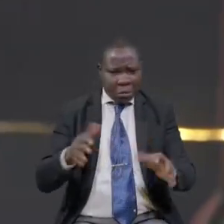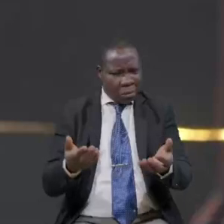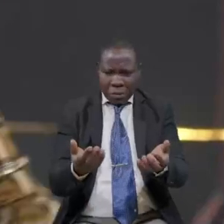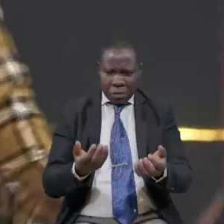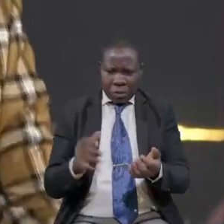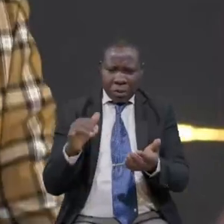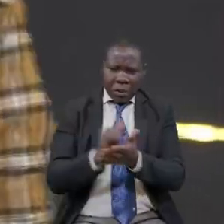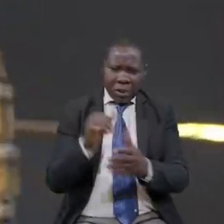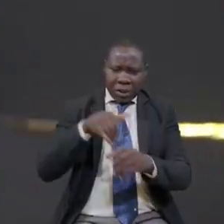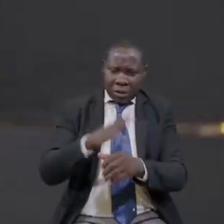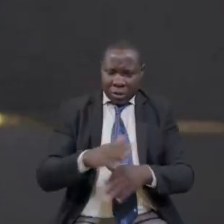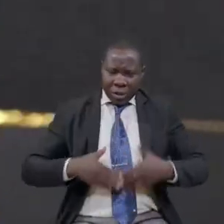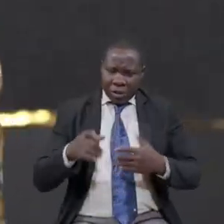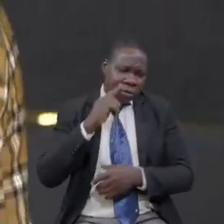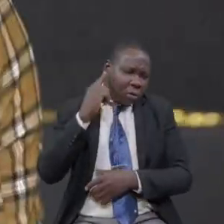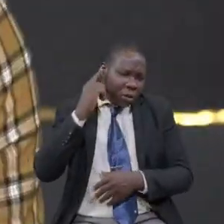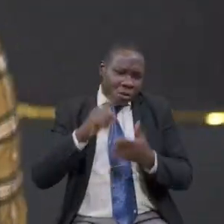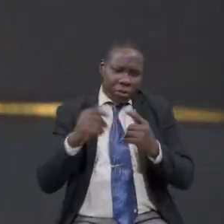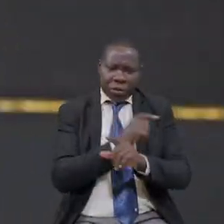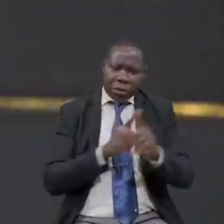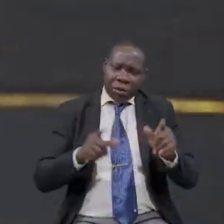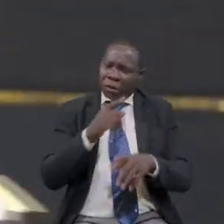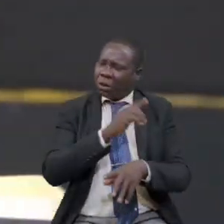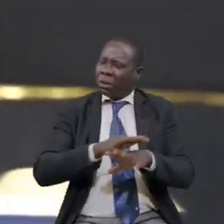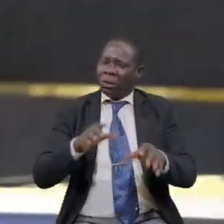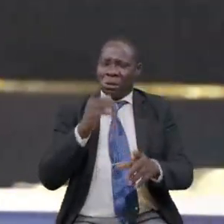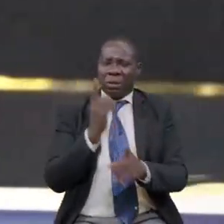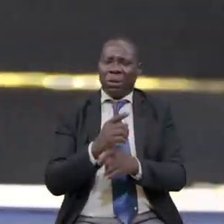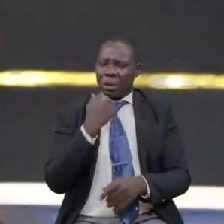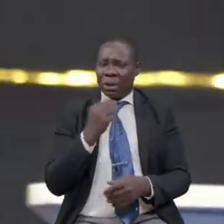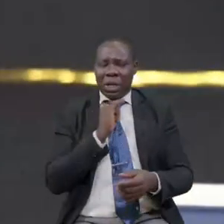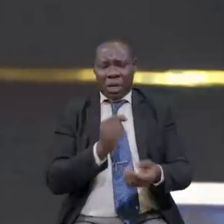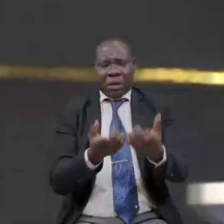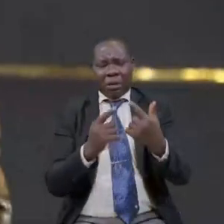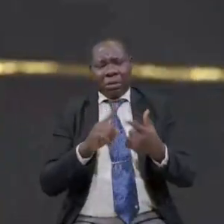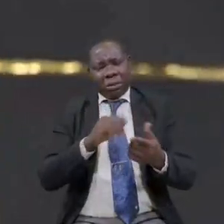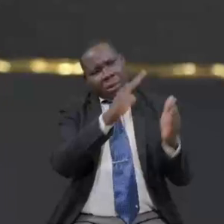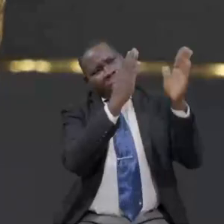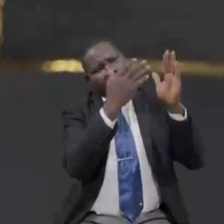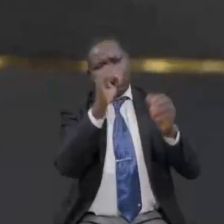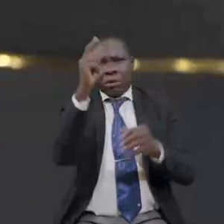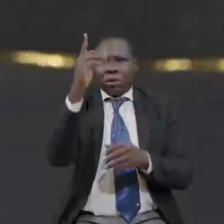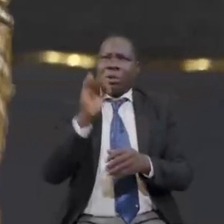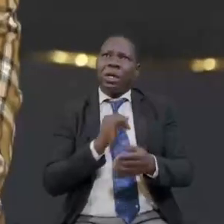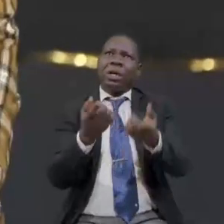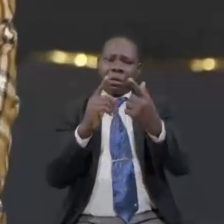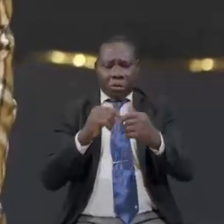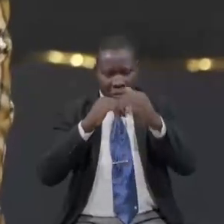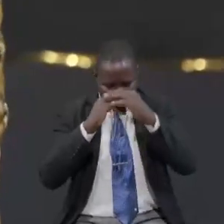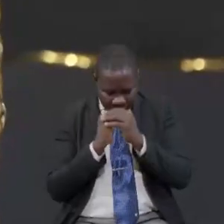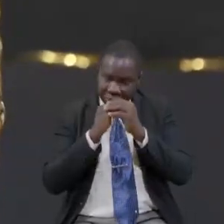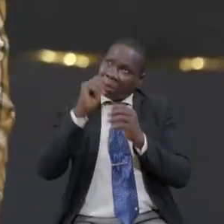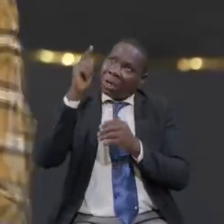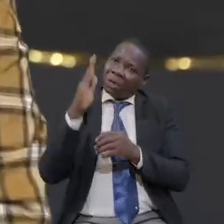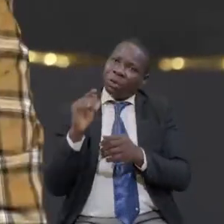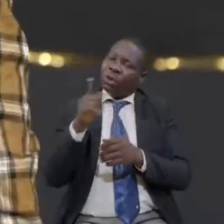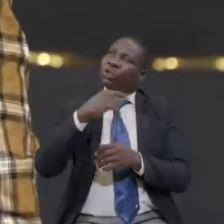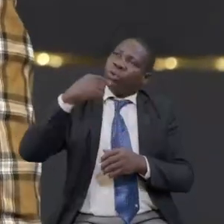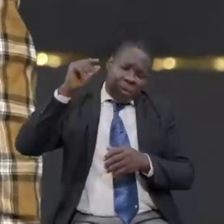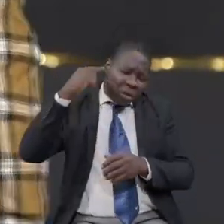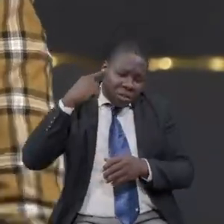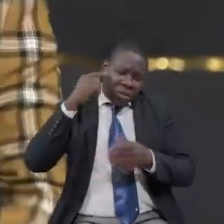tu écoutes le Seigneur. Tu ne dis pas que non, je viens devant le Seigneur, Dieu, je viens t'adorer, mais tu écoutes ce qu'il